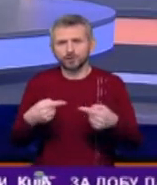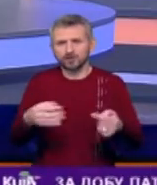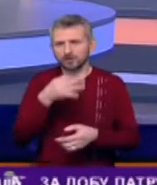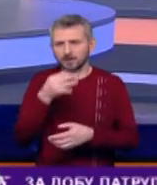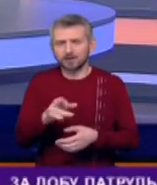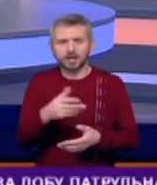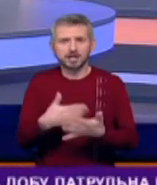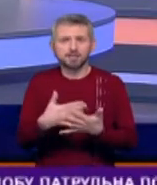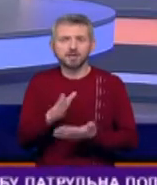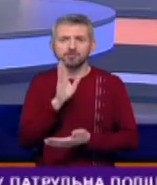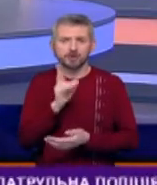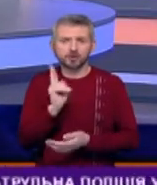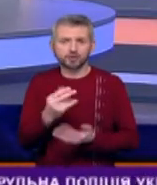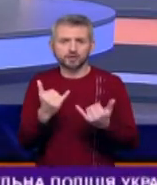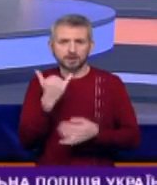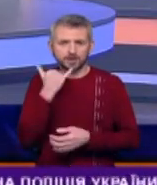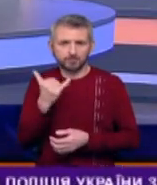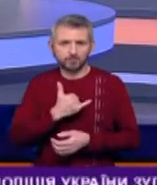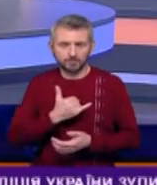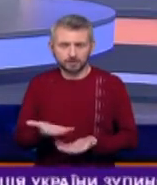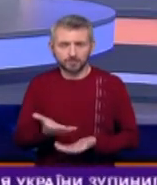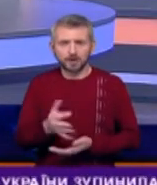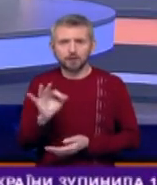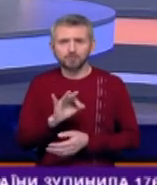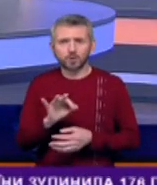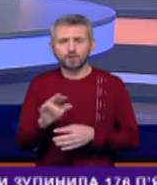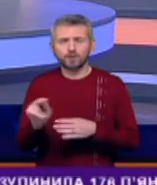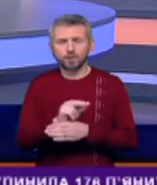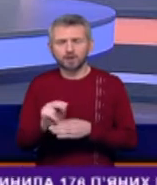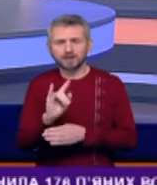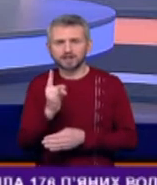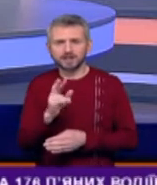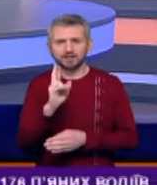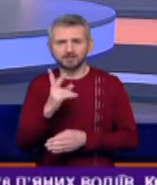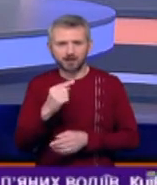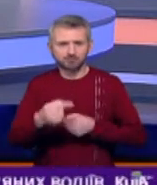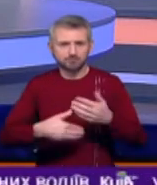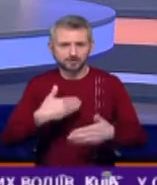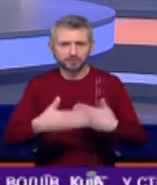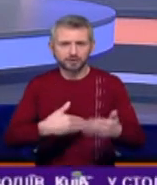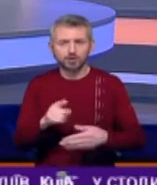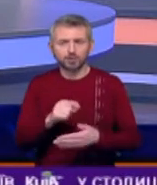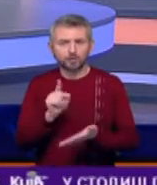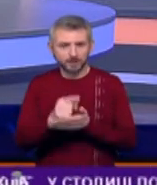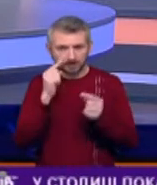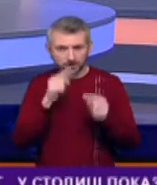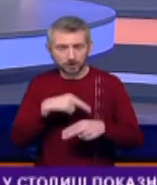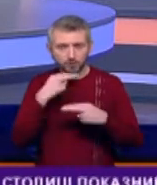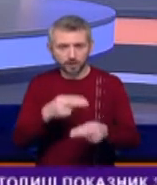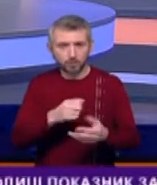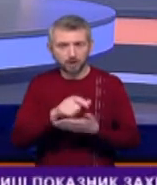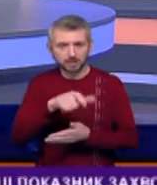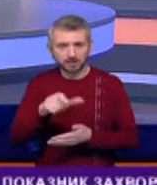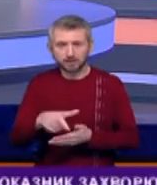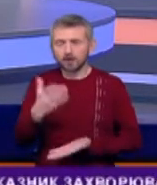як, наприклад, жіночка, яка нам тільки що, да, пана Остапа позвонила, про виховання дитини як плинний процес, на який повинні звертати увагу кандидати.